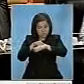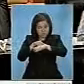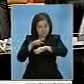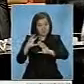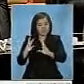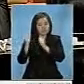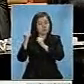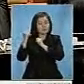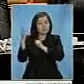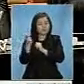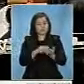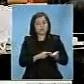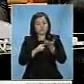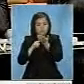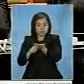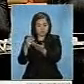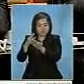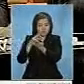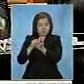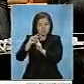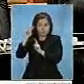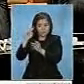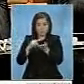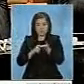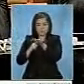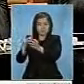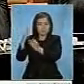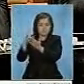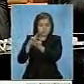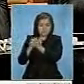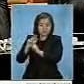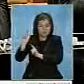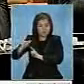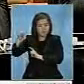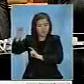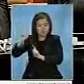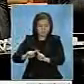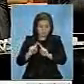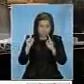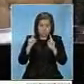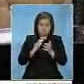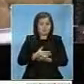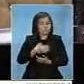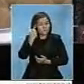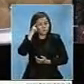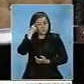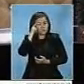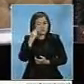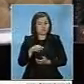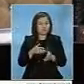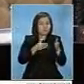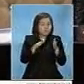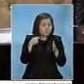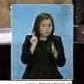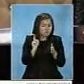ารถที่จะนำมาอยู่ในชั้นวาระที่2และ3ได้ในช่วงวิสามัญด้วยแต่ว่าผมไม่คิดว่ามีความพยายามของฝ่ายใดนะครับที่จะพยาย